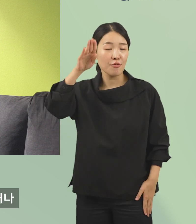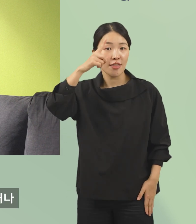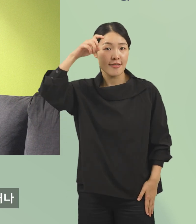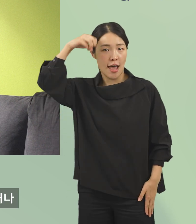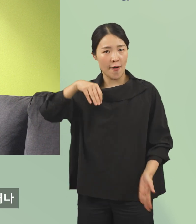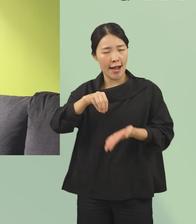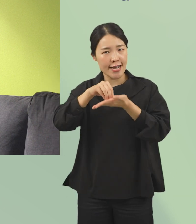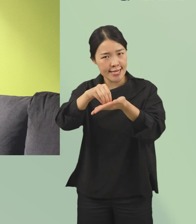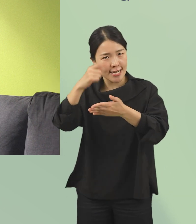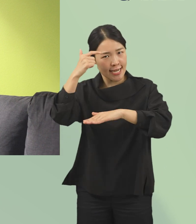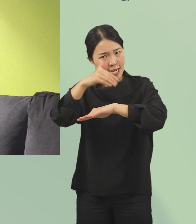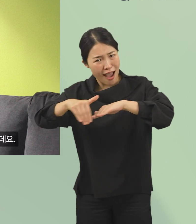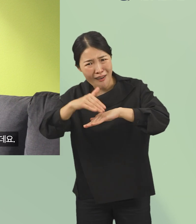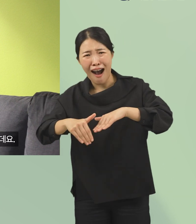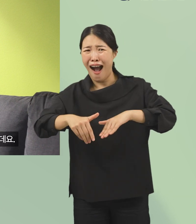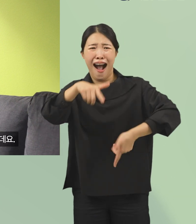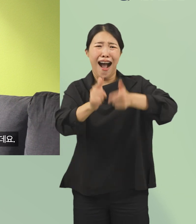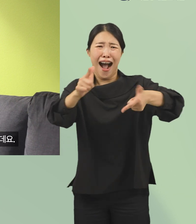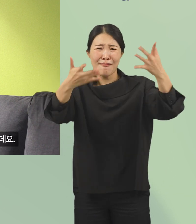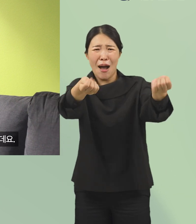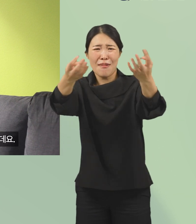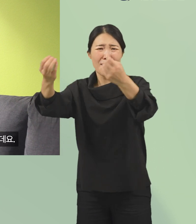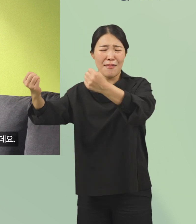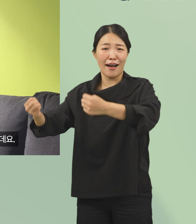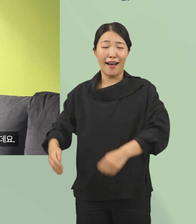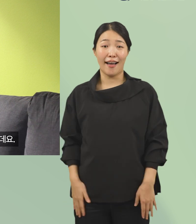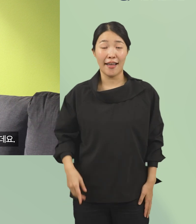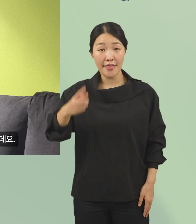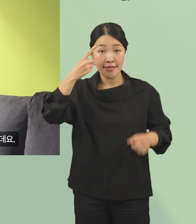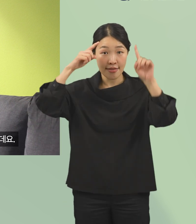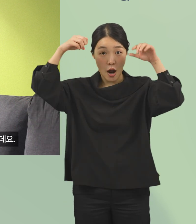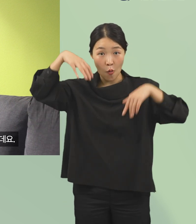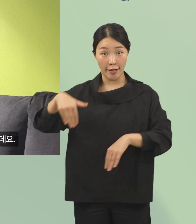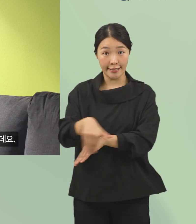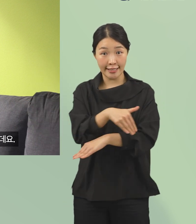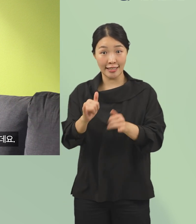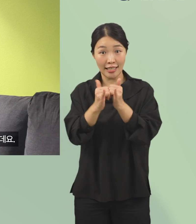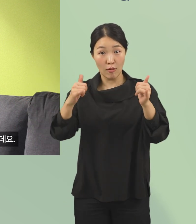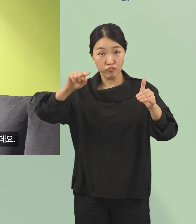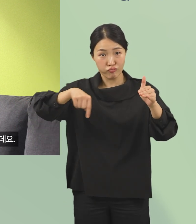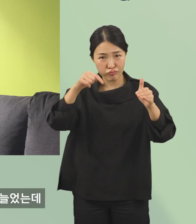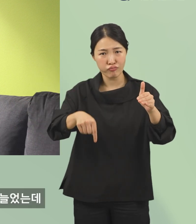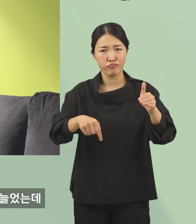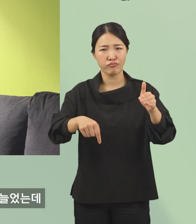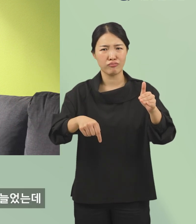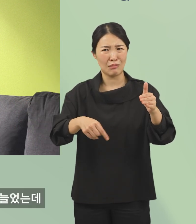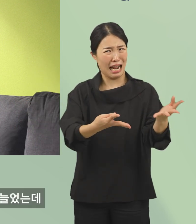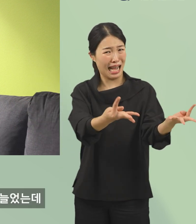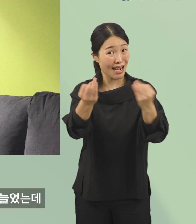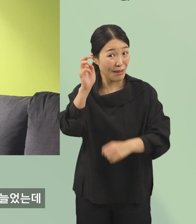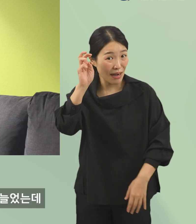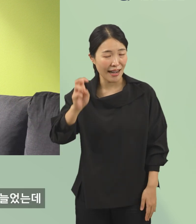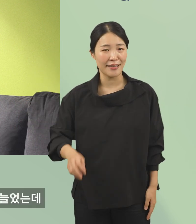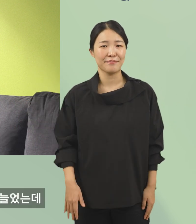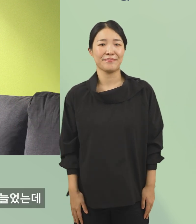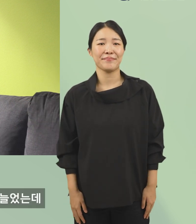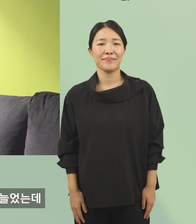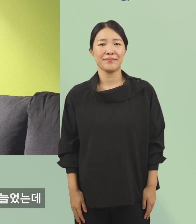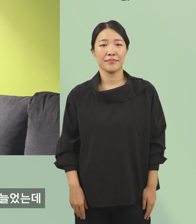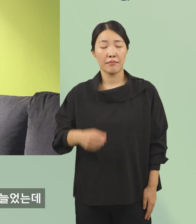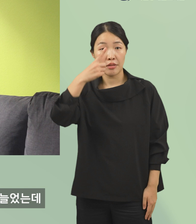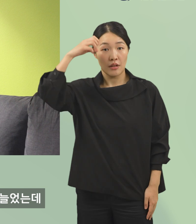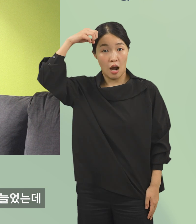의향이 있거나 혹은 하다못해서 주변에서 대학원을 갔다 간 사람이 있는 분들이 많이 계실 거라고 생각하는데요. 대학원에 가는 사람들의